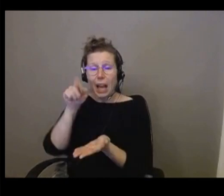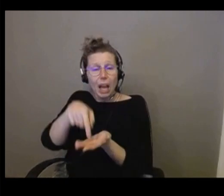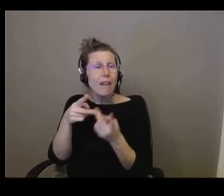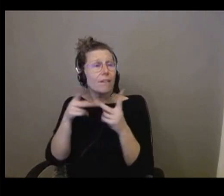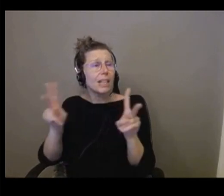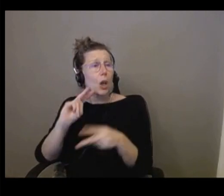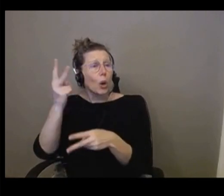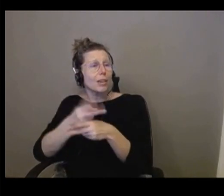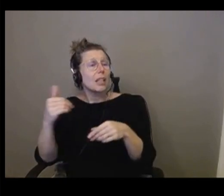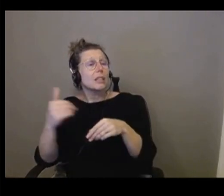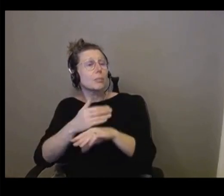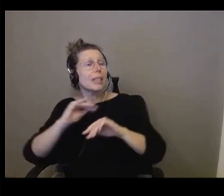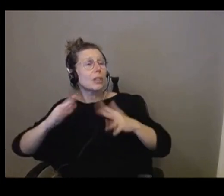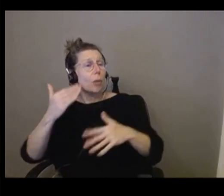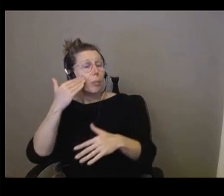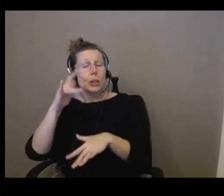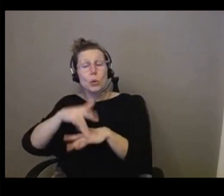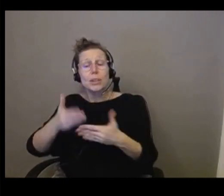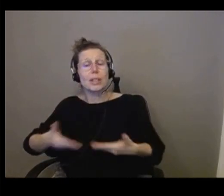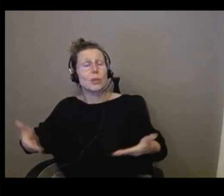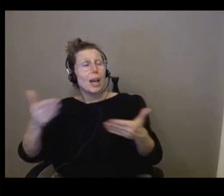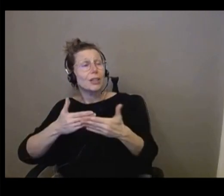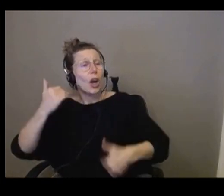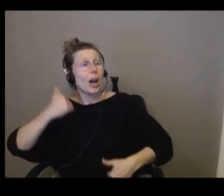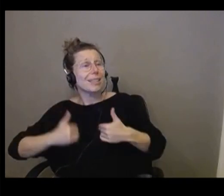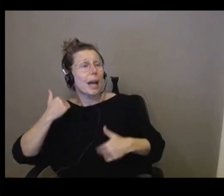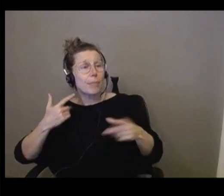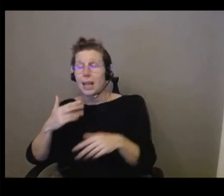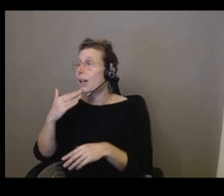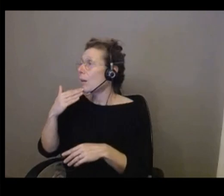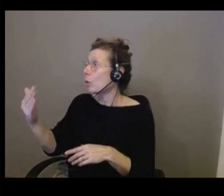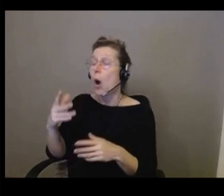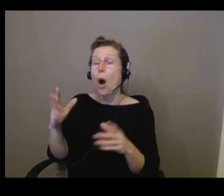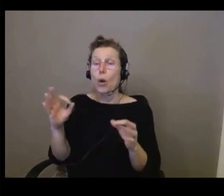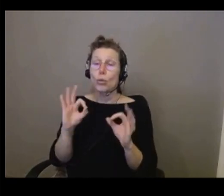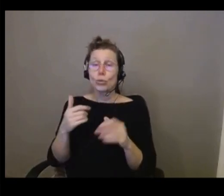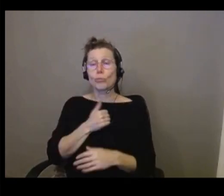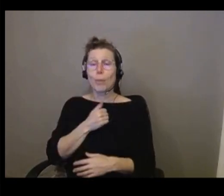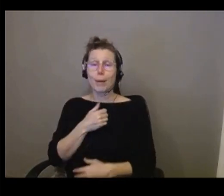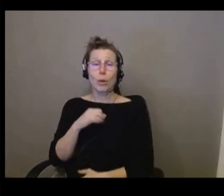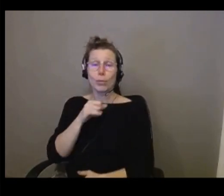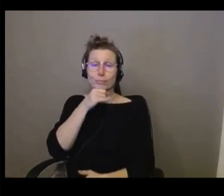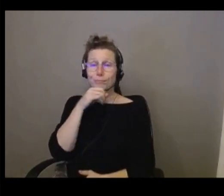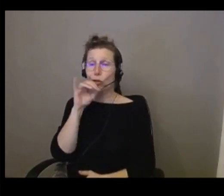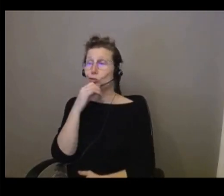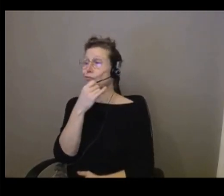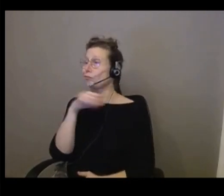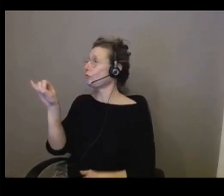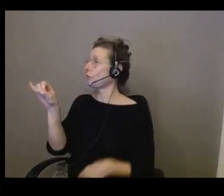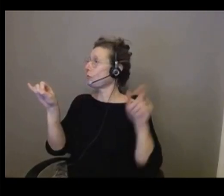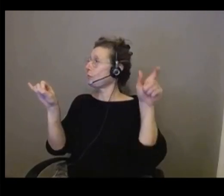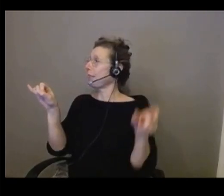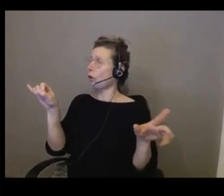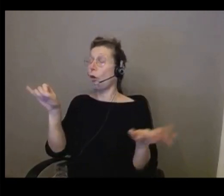Alors bonjour à toutes et à tous. Donc, moi, je me tourne toujours du mauvais côté, je ne suis vraiment pas physionomiste. C'est impressionnant, ça. Voilà, donc